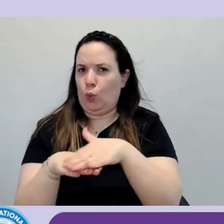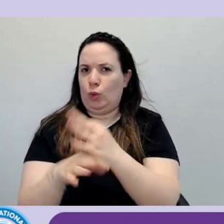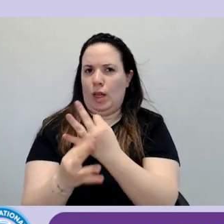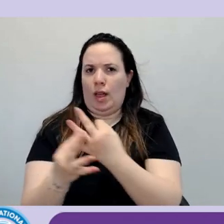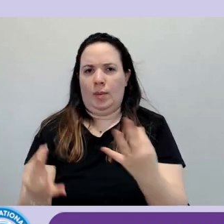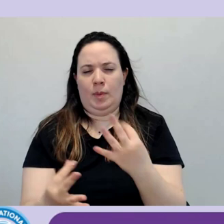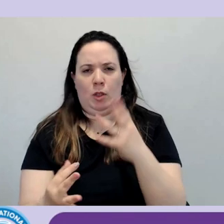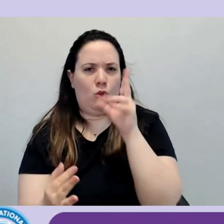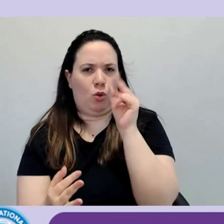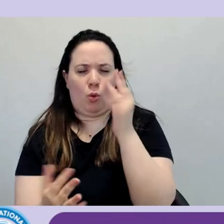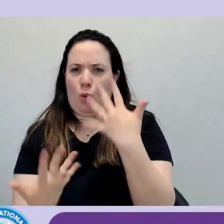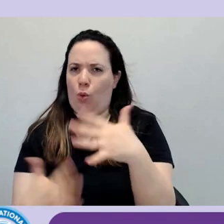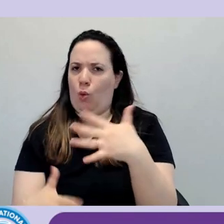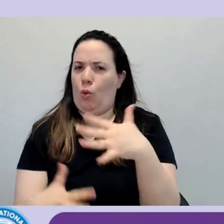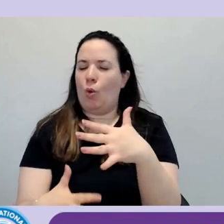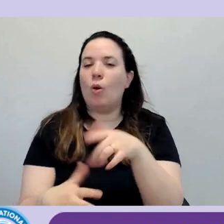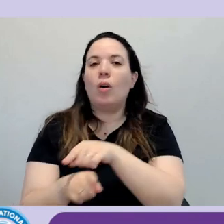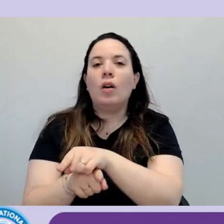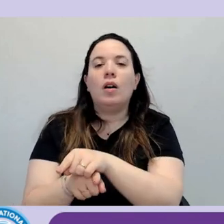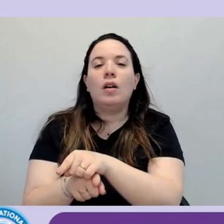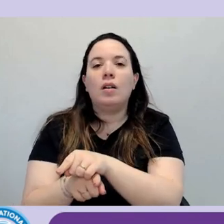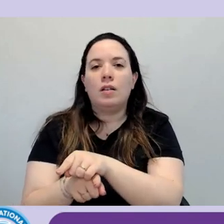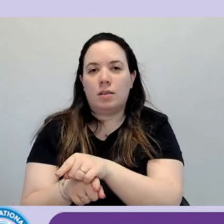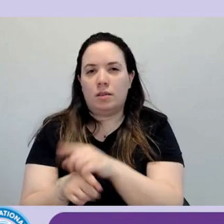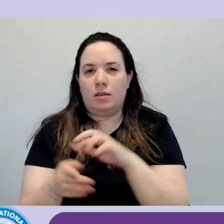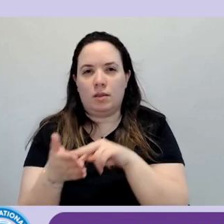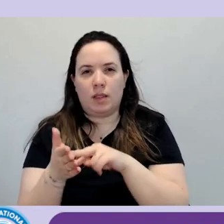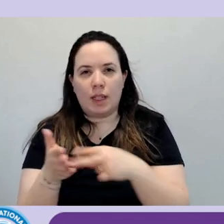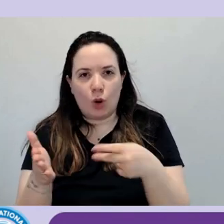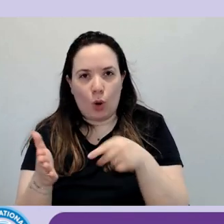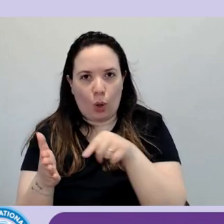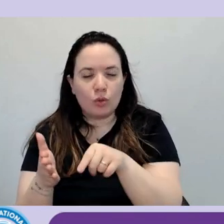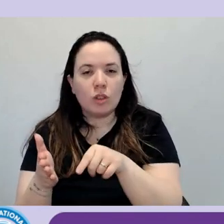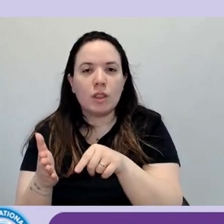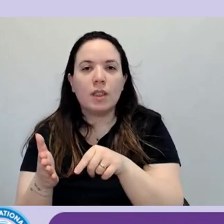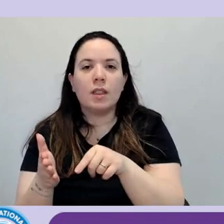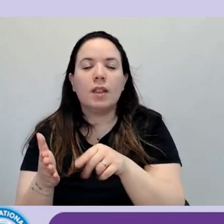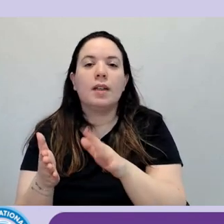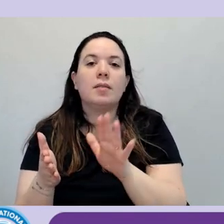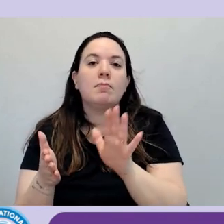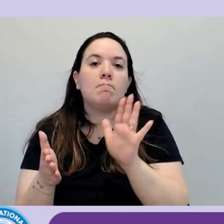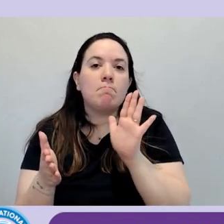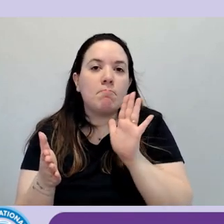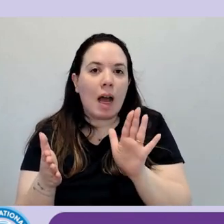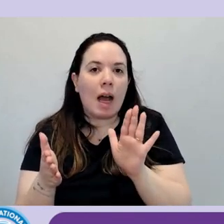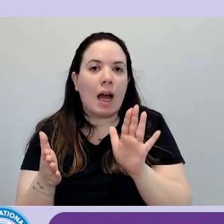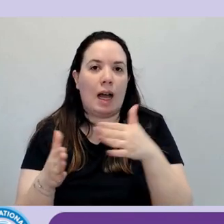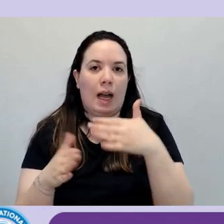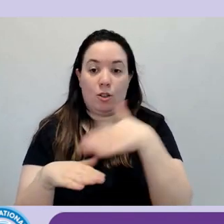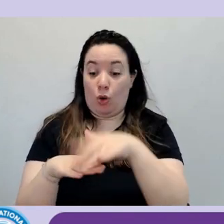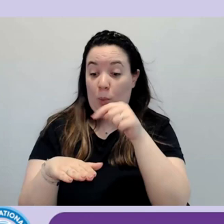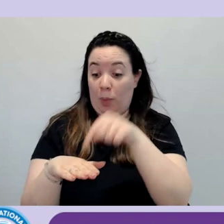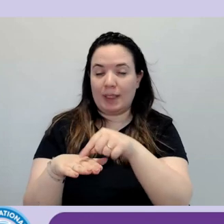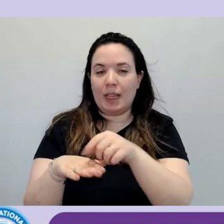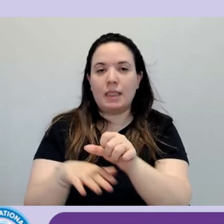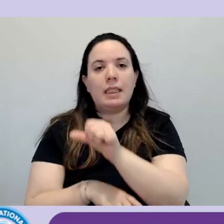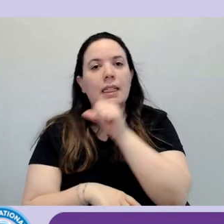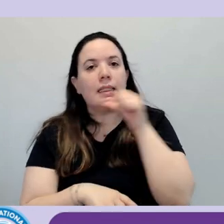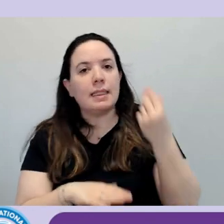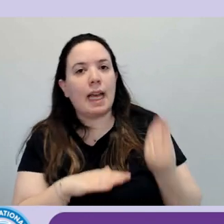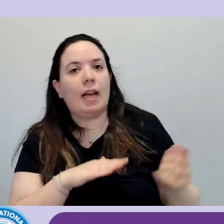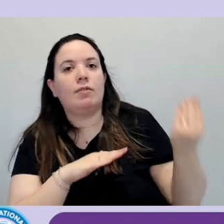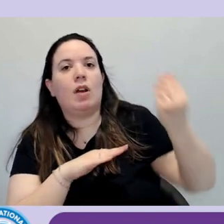insomma la tecnologia assistiva di cui dispongono però unitamente diciamo anche